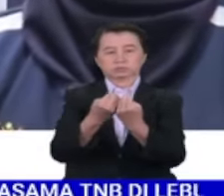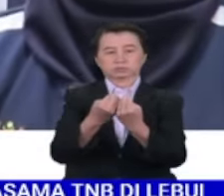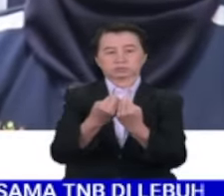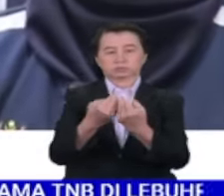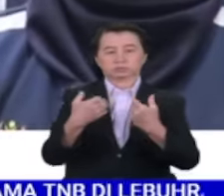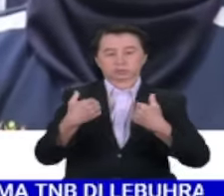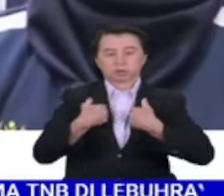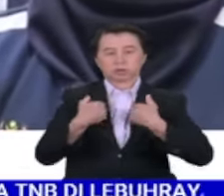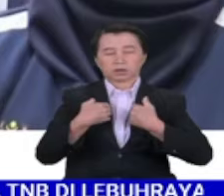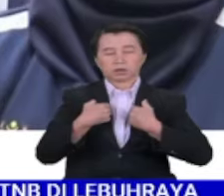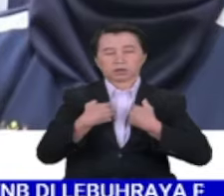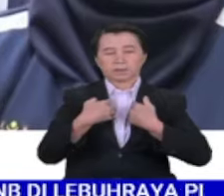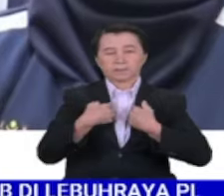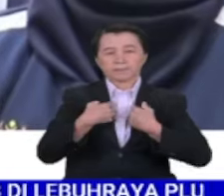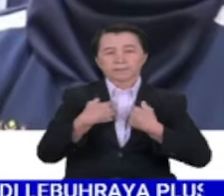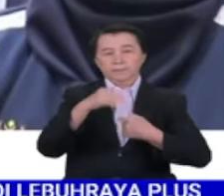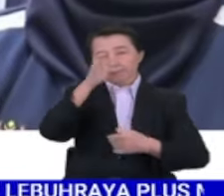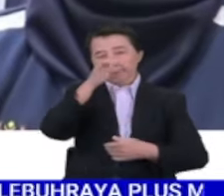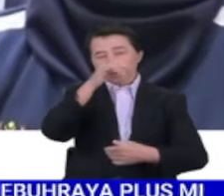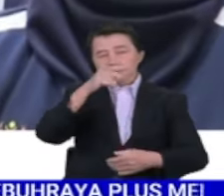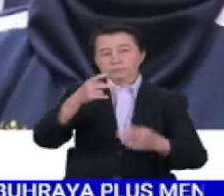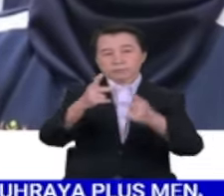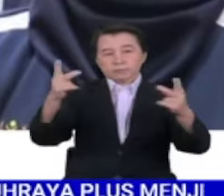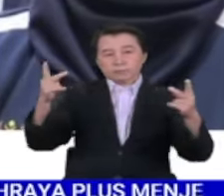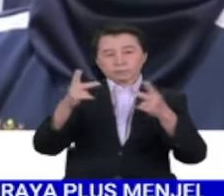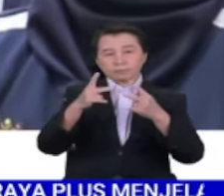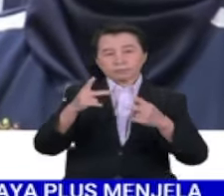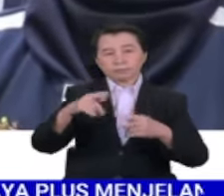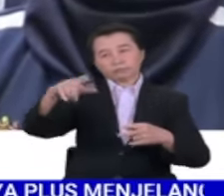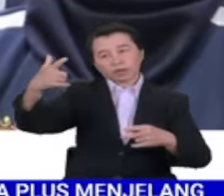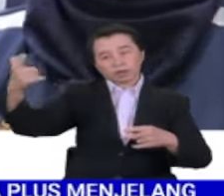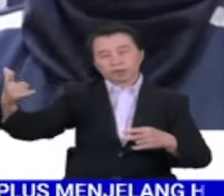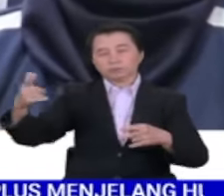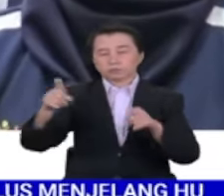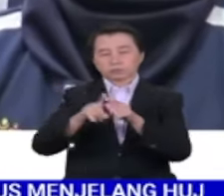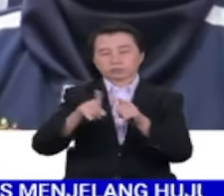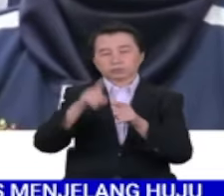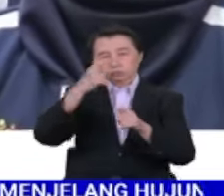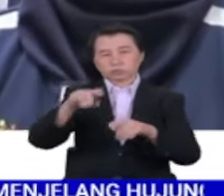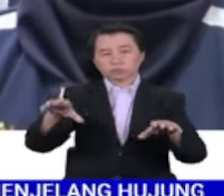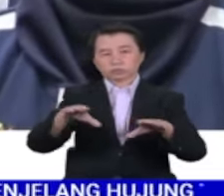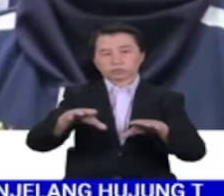yang ada di Legenda yang lain untuk mengadakan